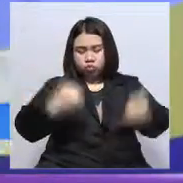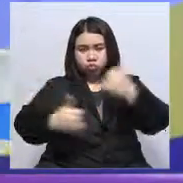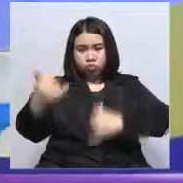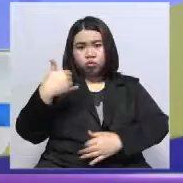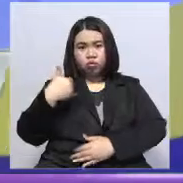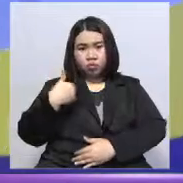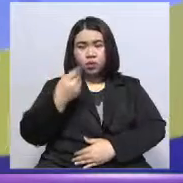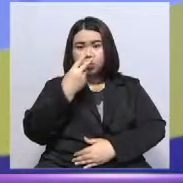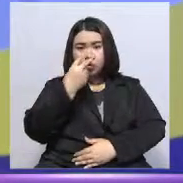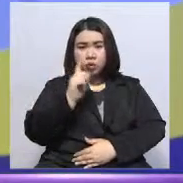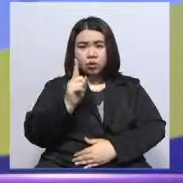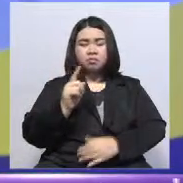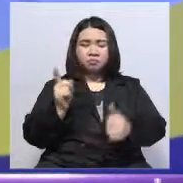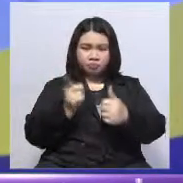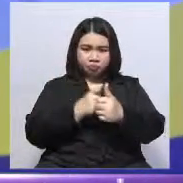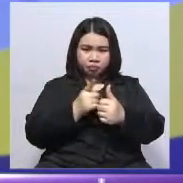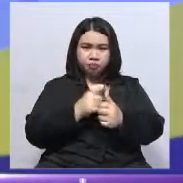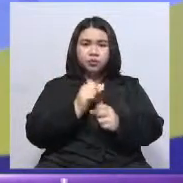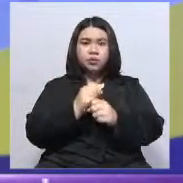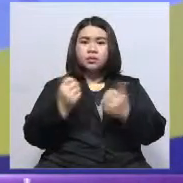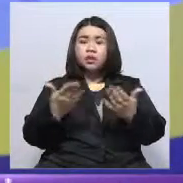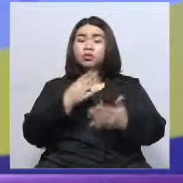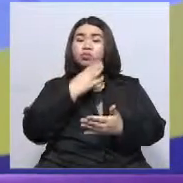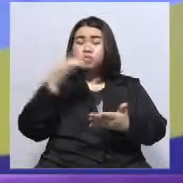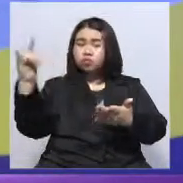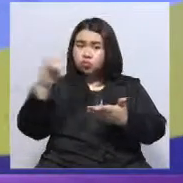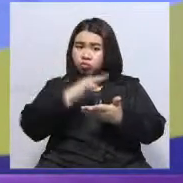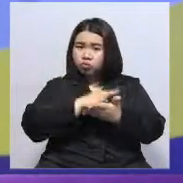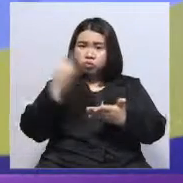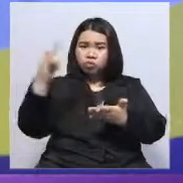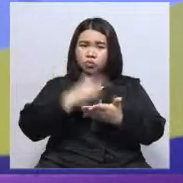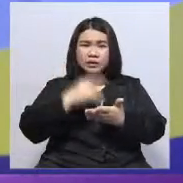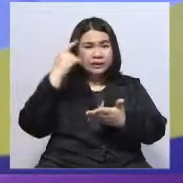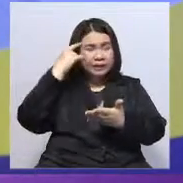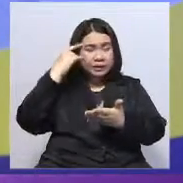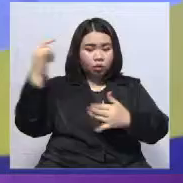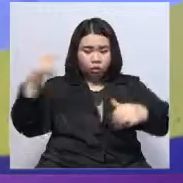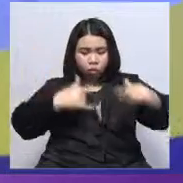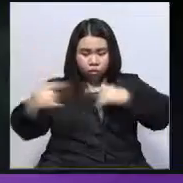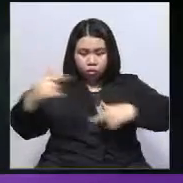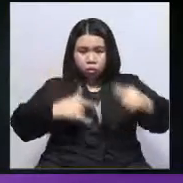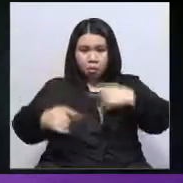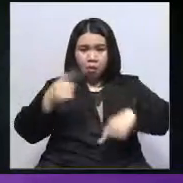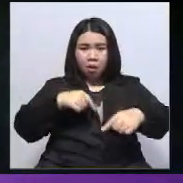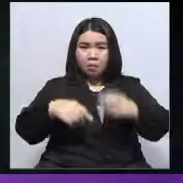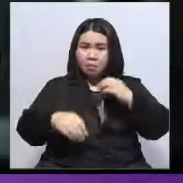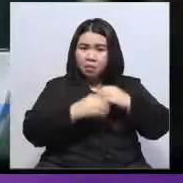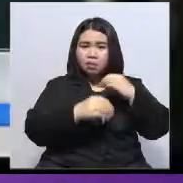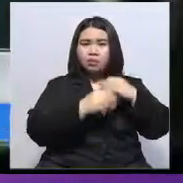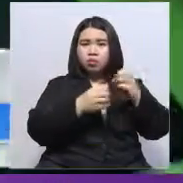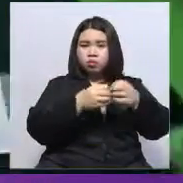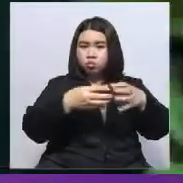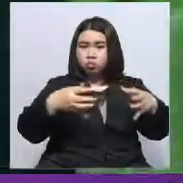ควรจะดูแลก็คือว่าจะทำยังไงที่จะให้คนที่เข้ามาแล้วและกำลังวางแผนจะมาเพิ่มขึ้นเรื่อยๆนั้นเ